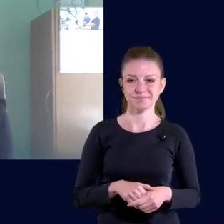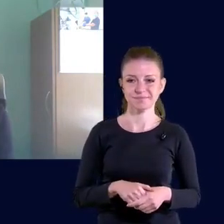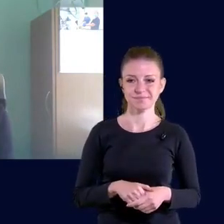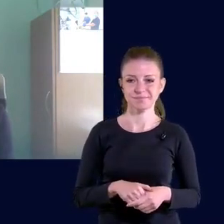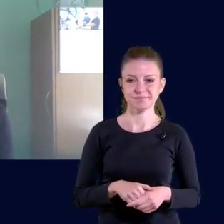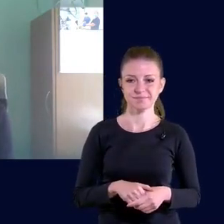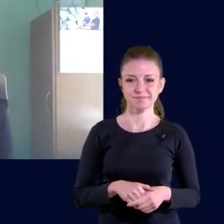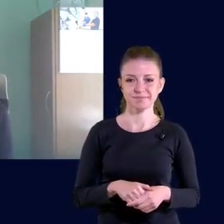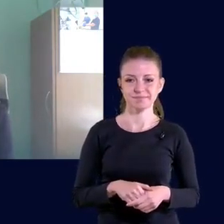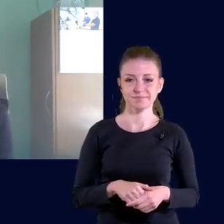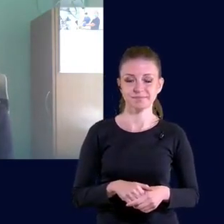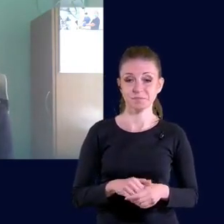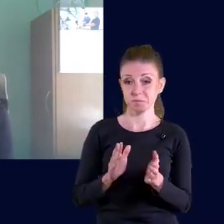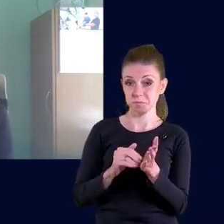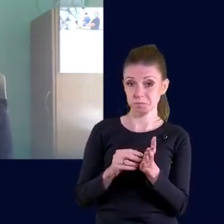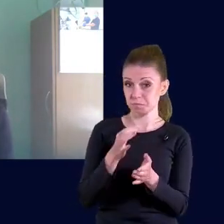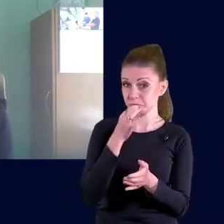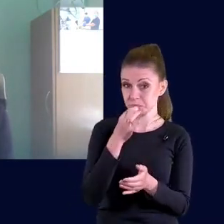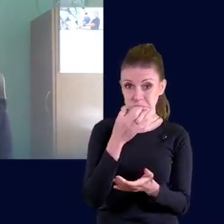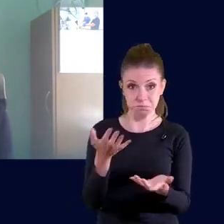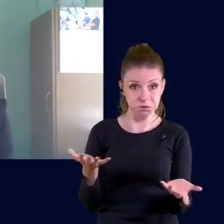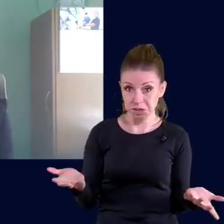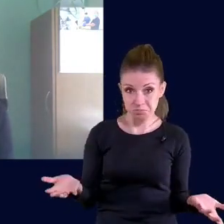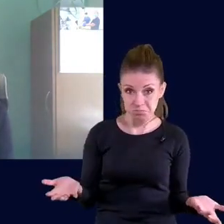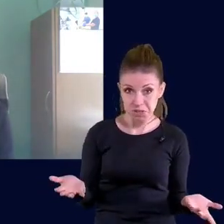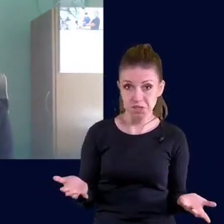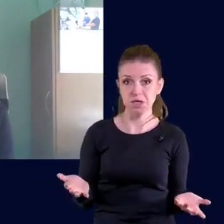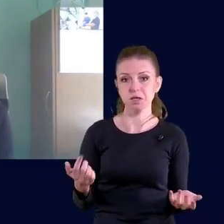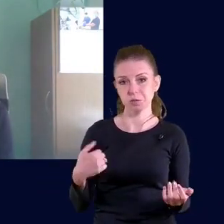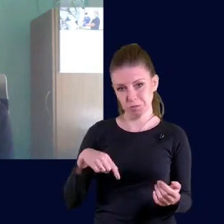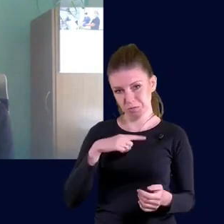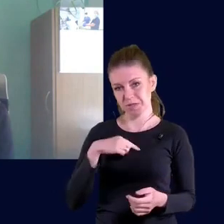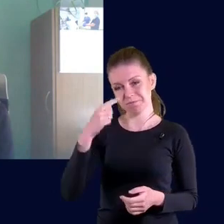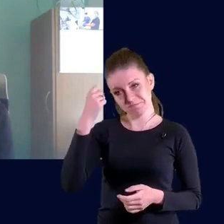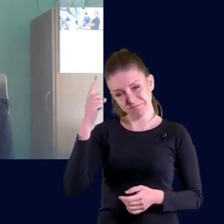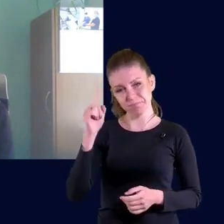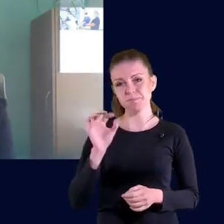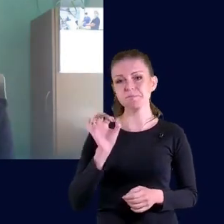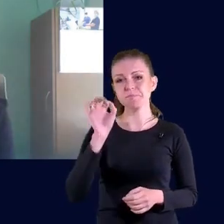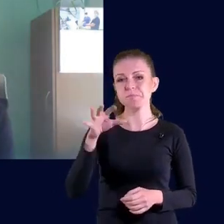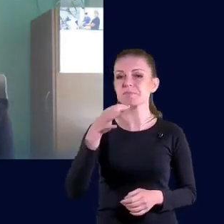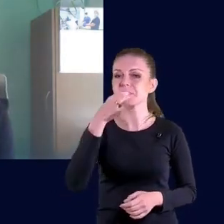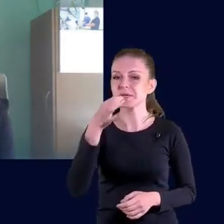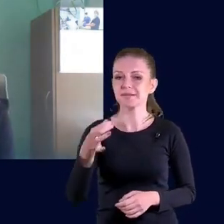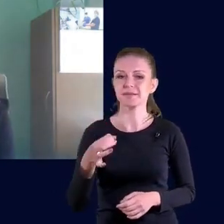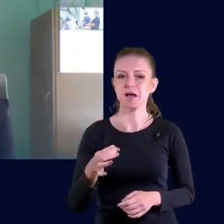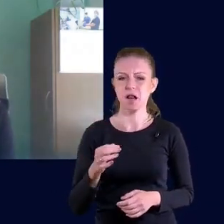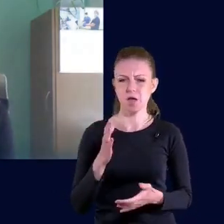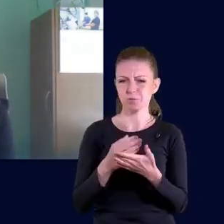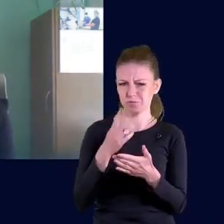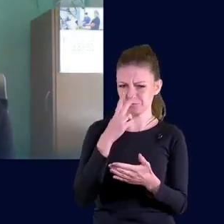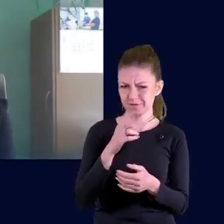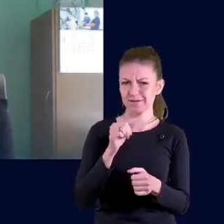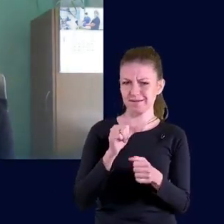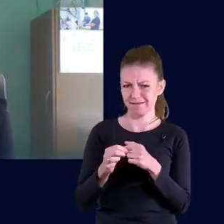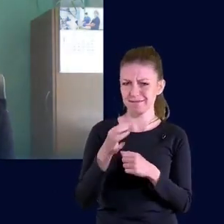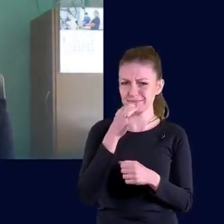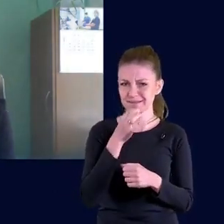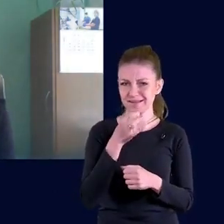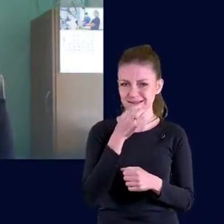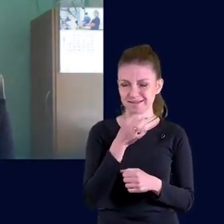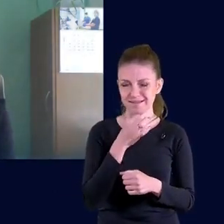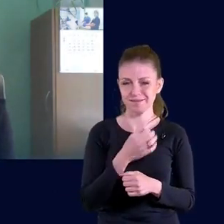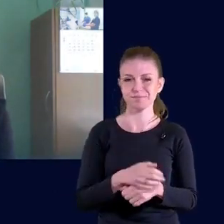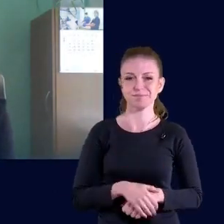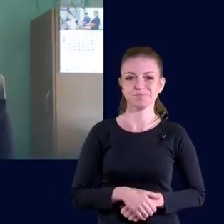klik Gdyby tych pytań nie było na to na pewno zainicjuje my tu jakąś dyskusję ale już widzę że zaczynają się pojawiać